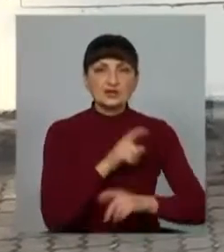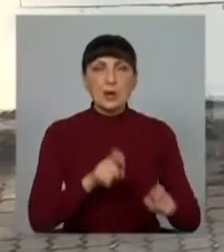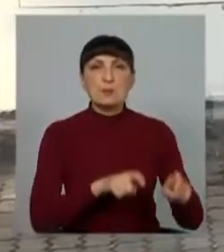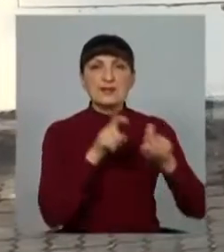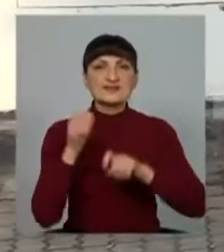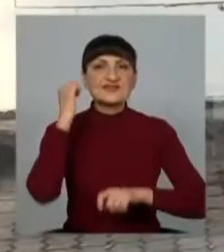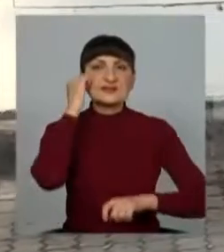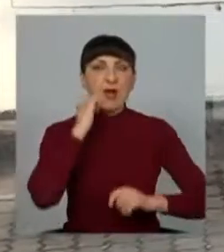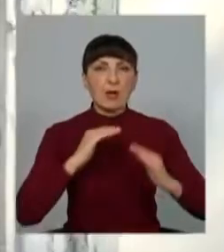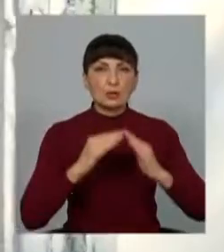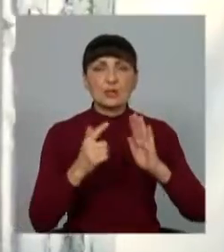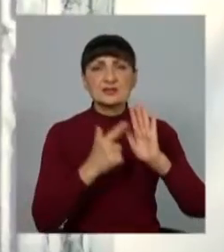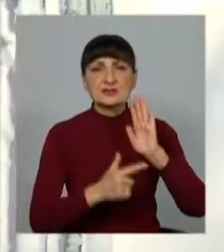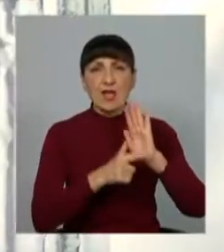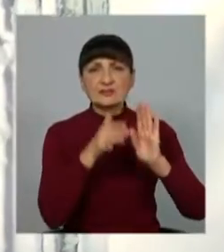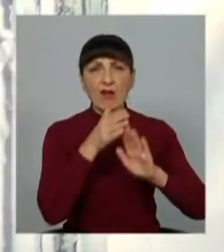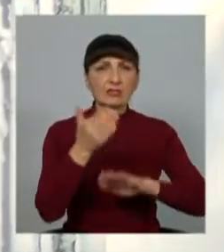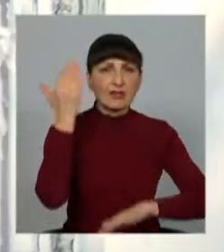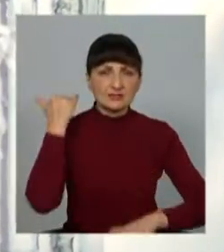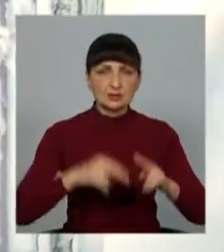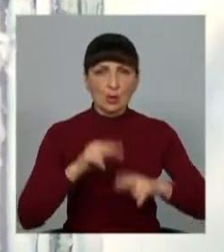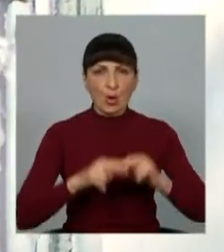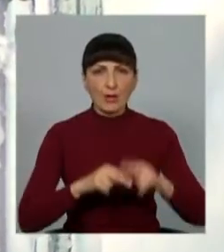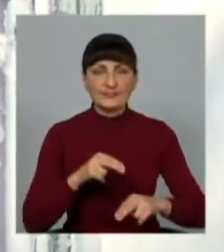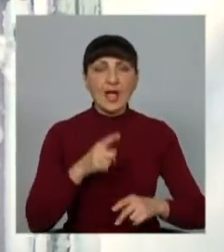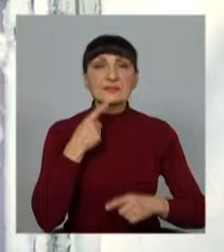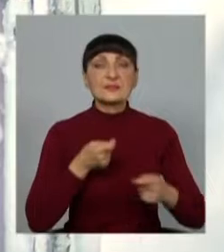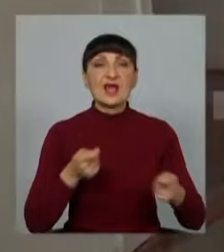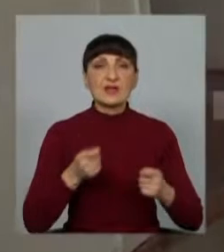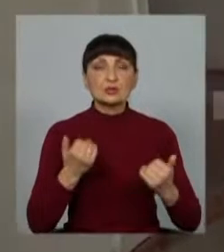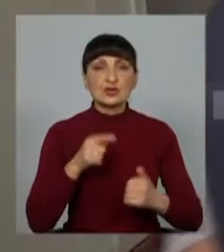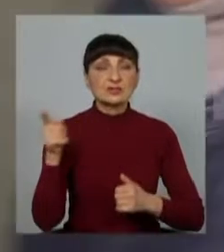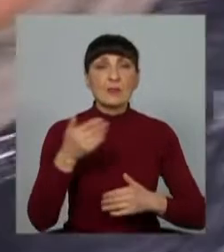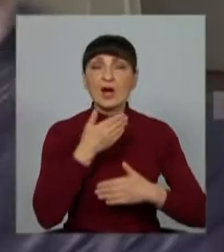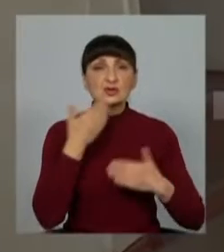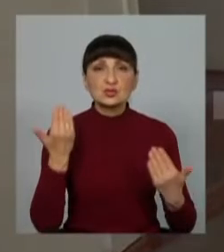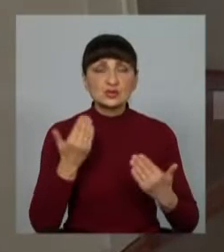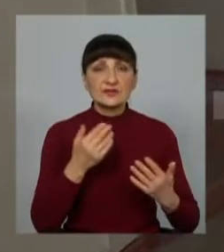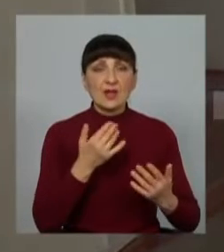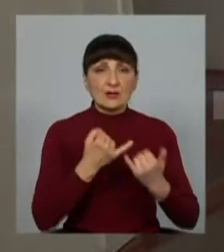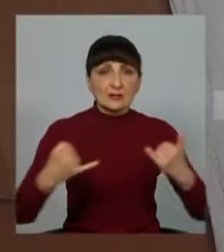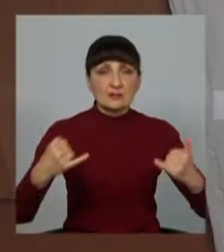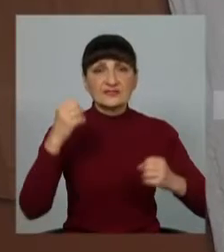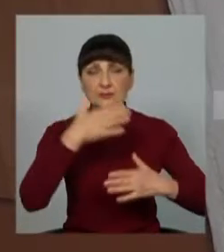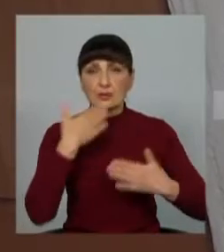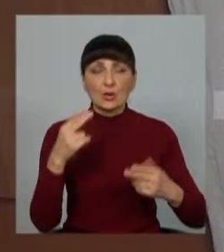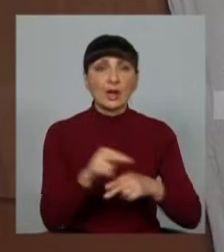в старое здание 70-го года постройки. По словам заведующего больницы, в данный момент там отсутствуют необходимые коммуникации. Ремонт аварийного здания